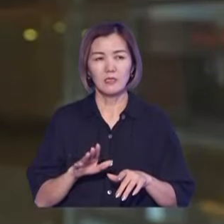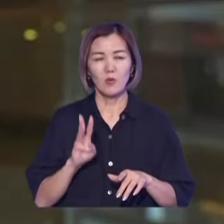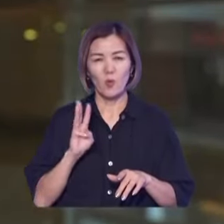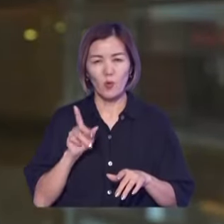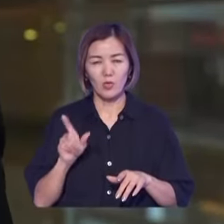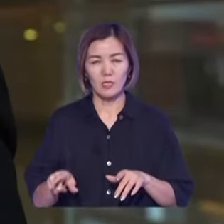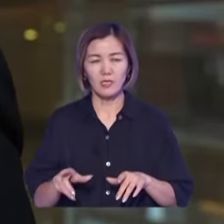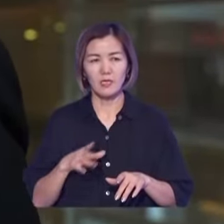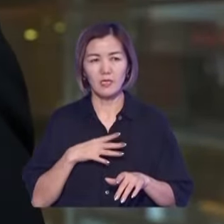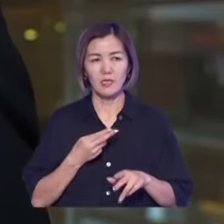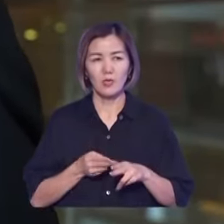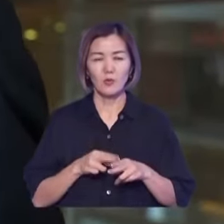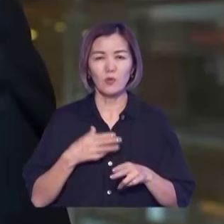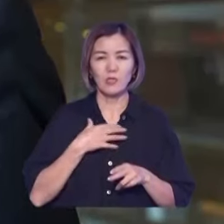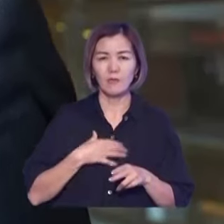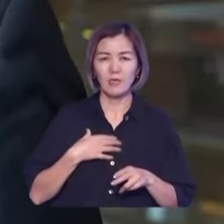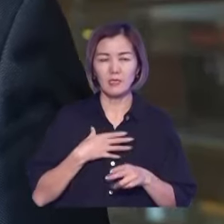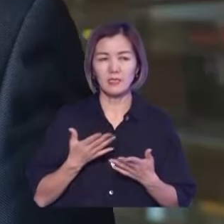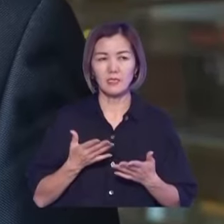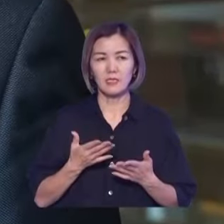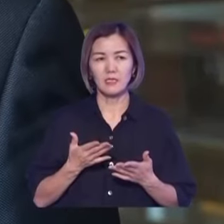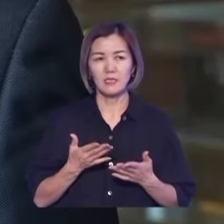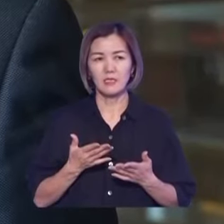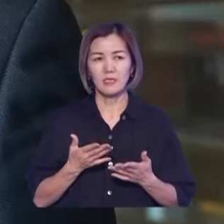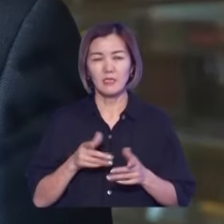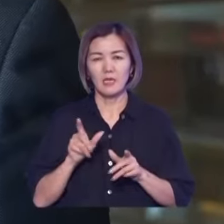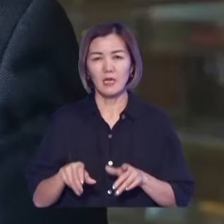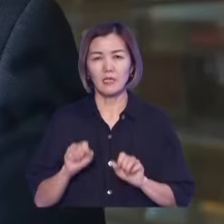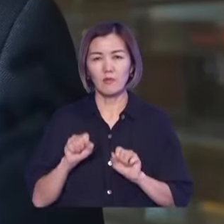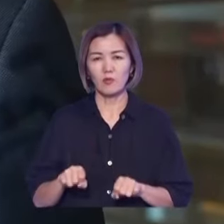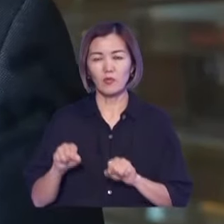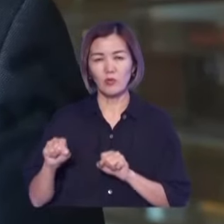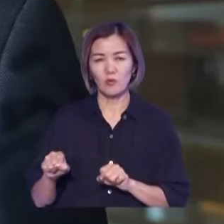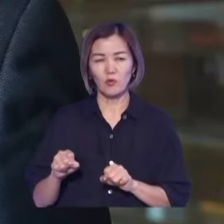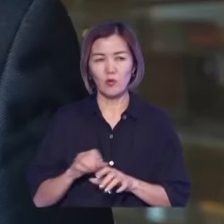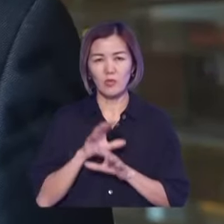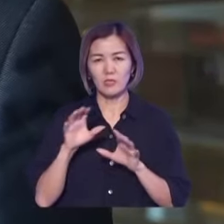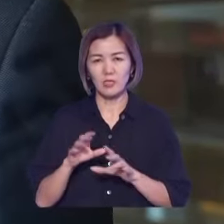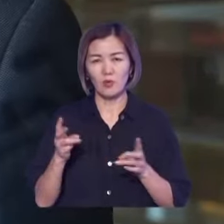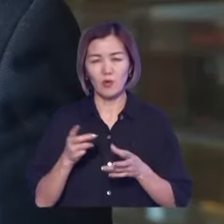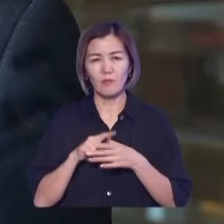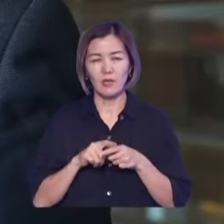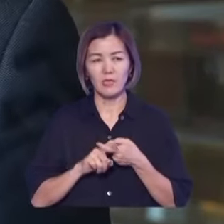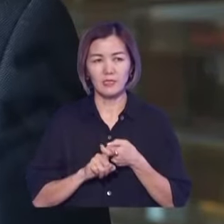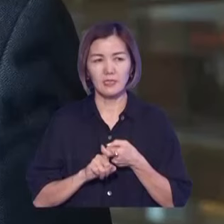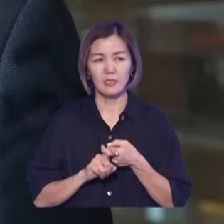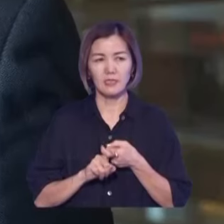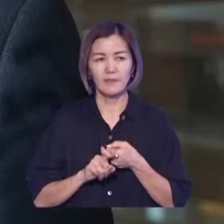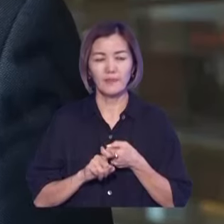өте маңызды мәселені көтеріп отыр. Бұл адам құқықтарын қорғауға және сақтауға байланысты. Бұл